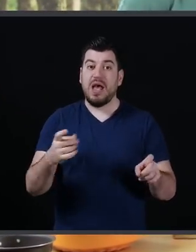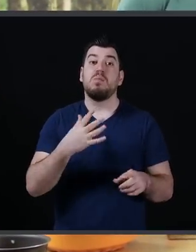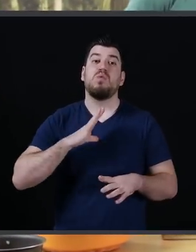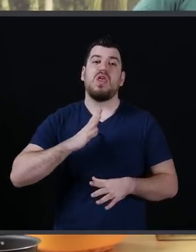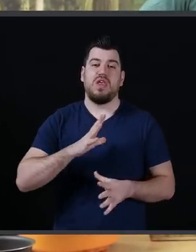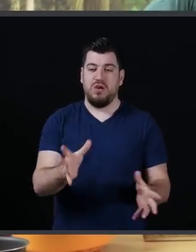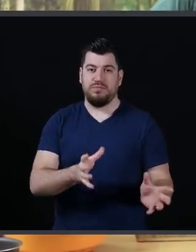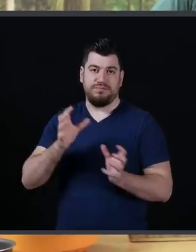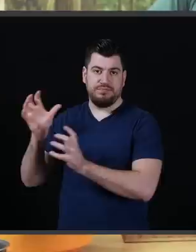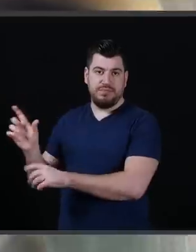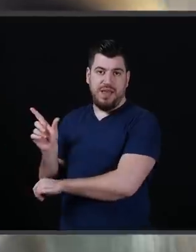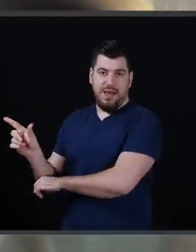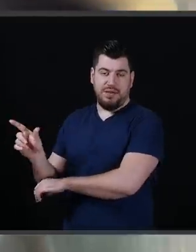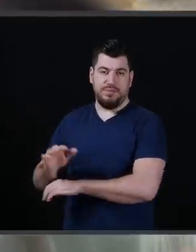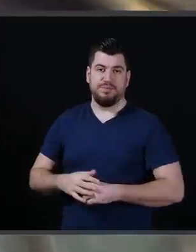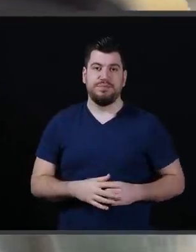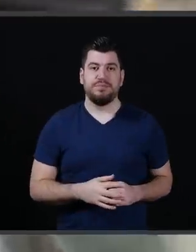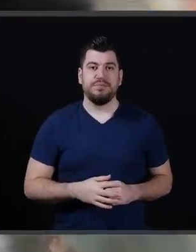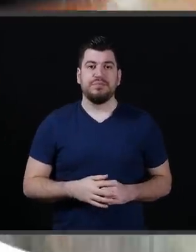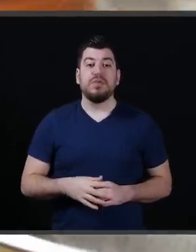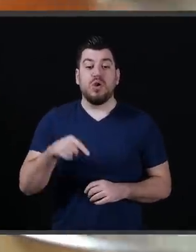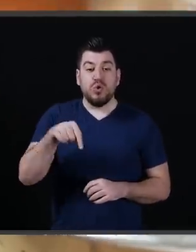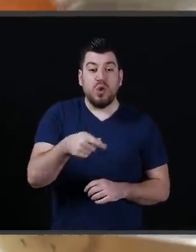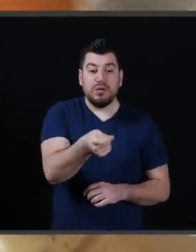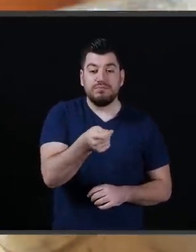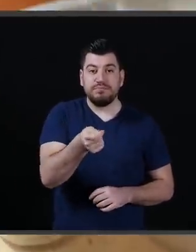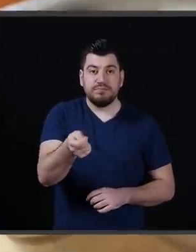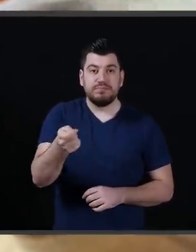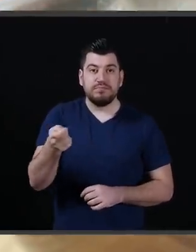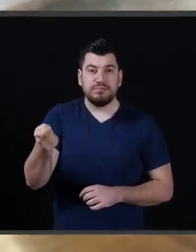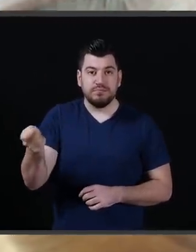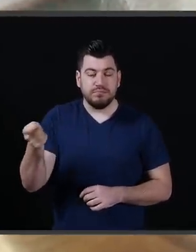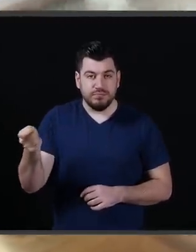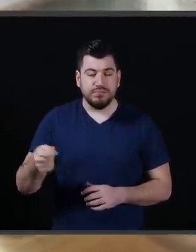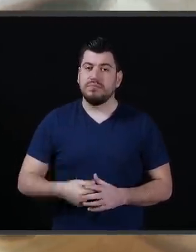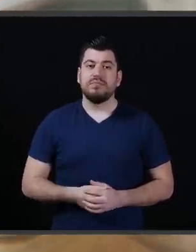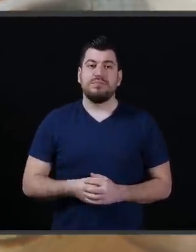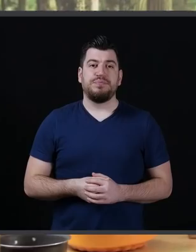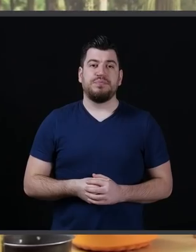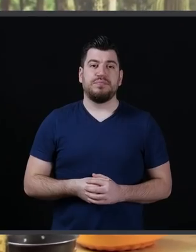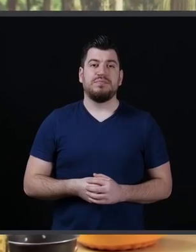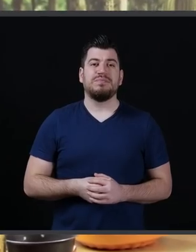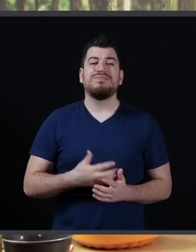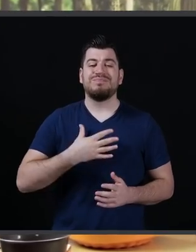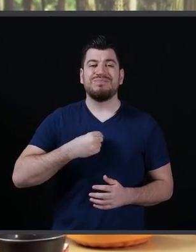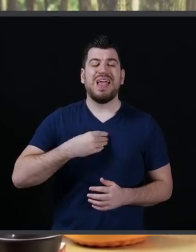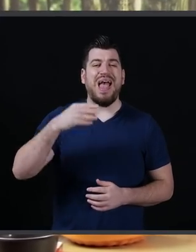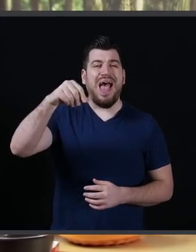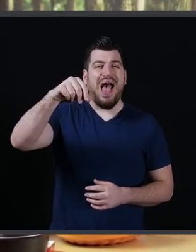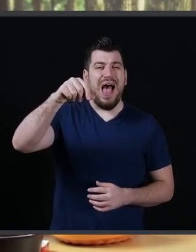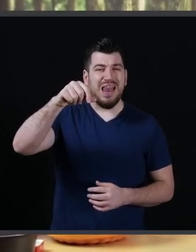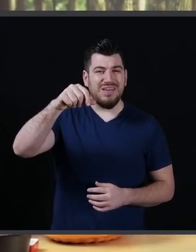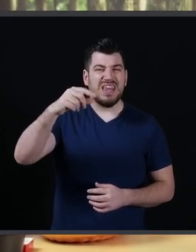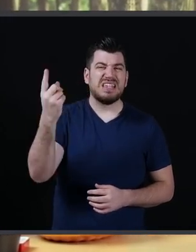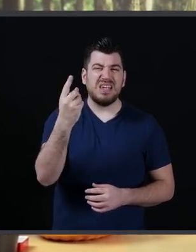Τώρα Θα περάσω που κόσκινο, γιατί, τι γίνεται Το αλεύρι συνήθως γρασιάζει πάρα πολύ εύκολα Ακόμα και